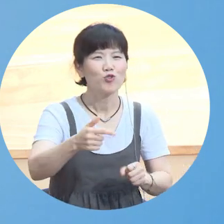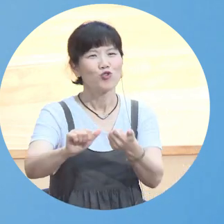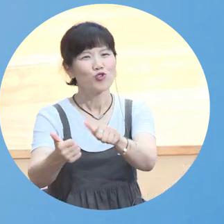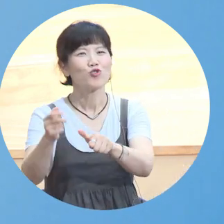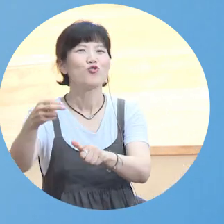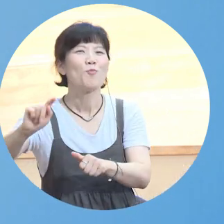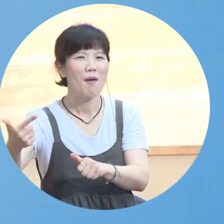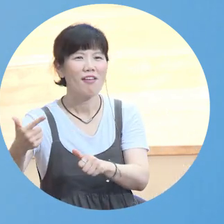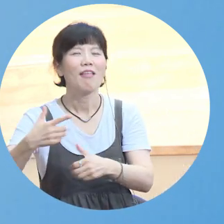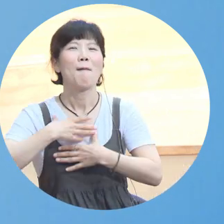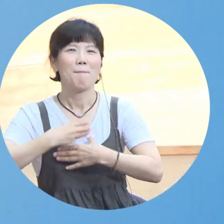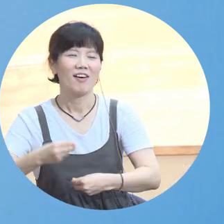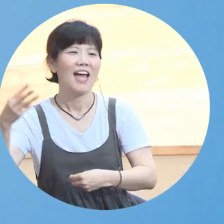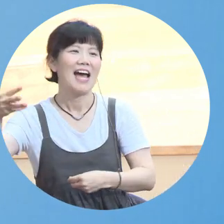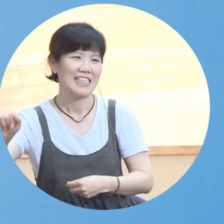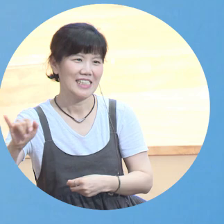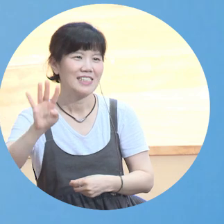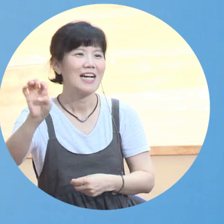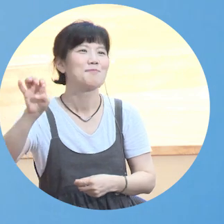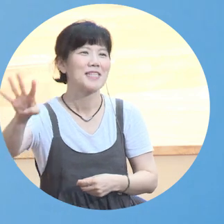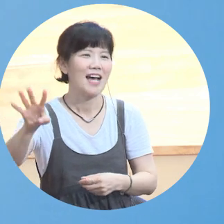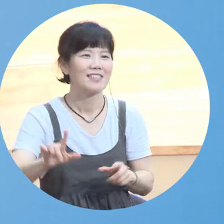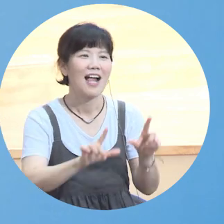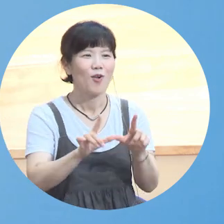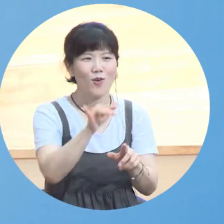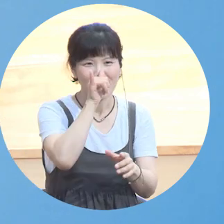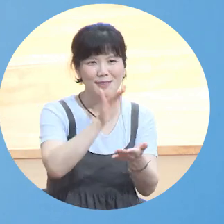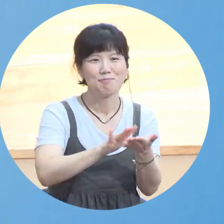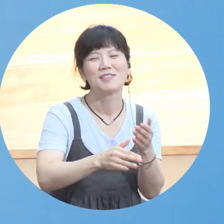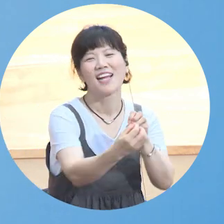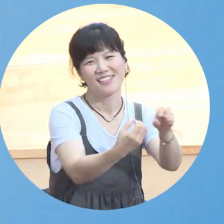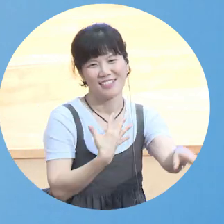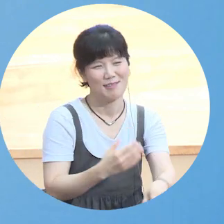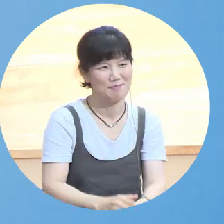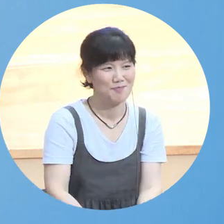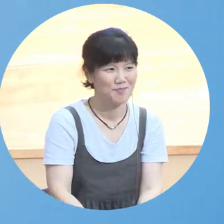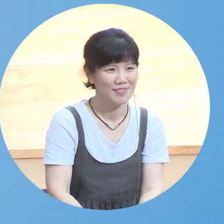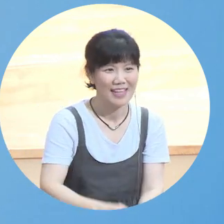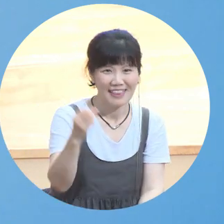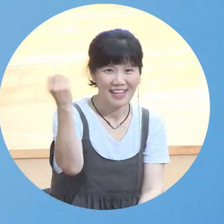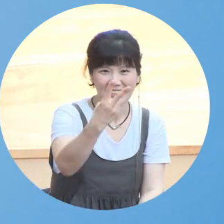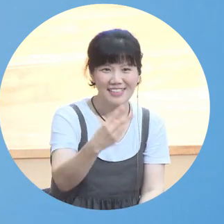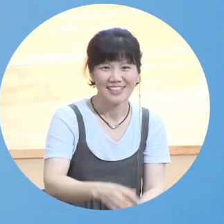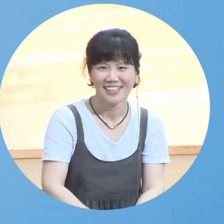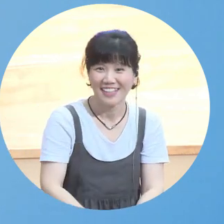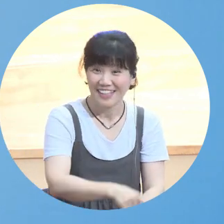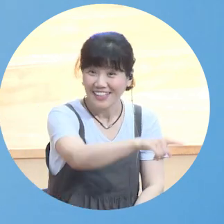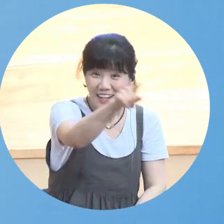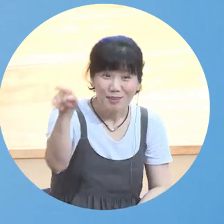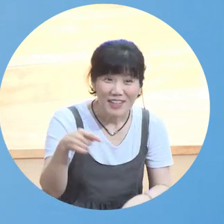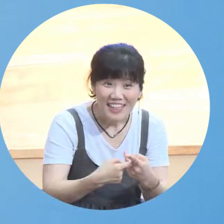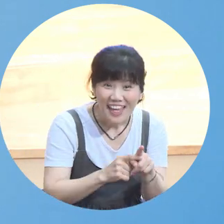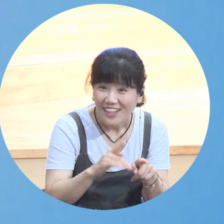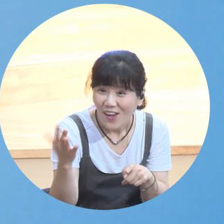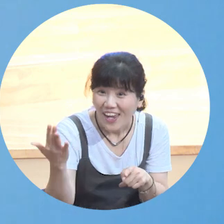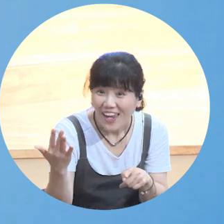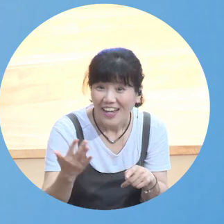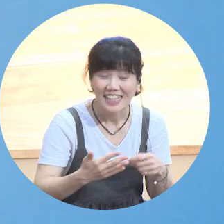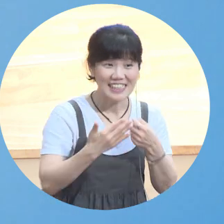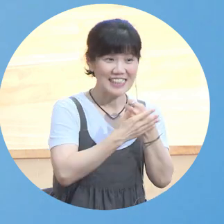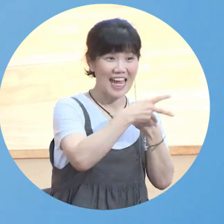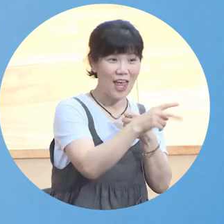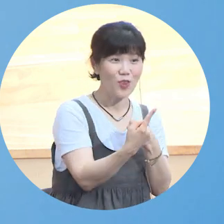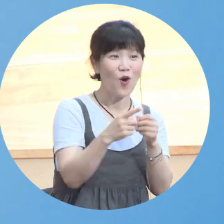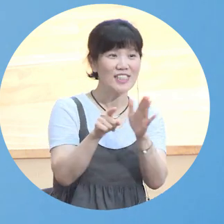44번째 살고 있습니다 다시 여러분 한 끈 애도 신안군 안식년